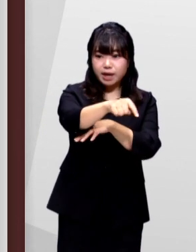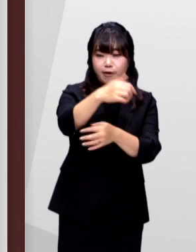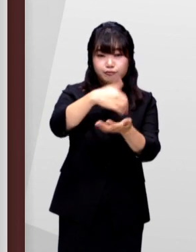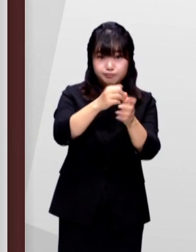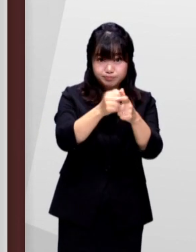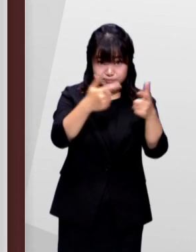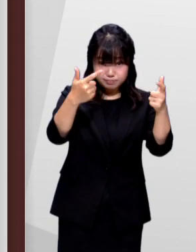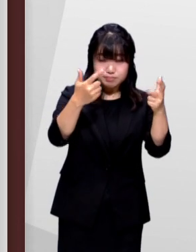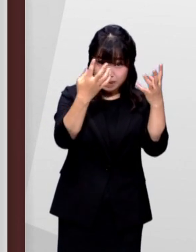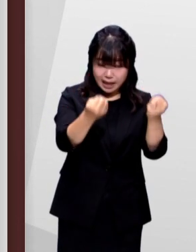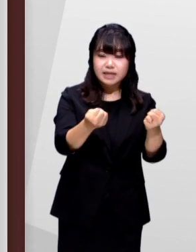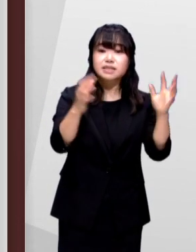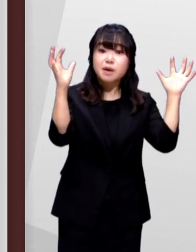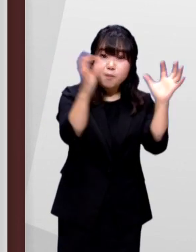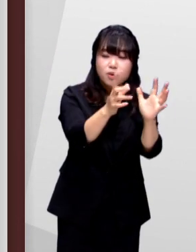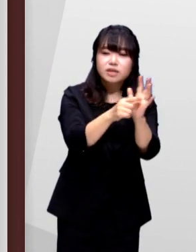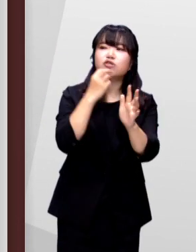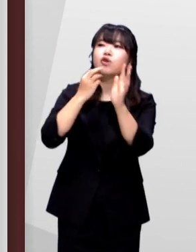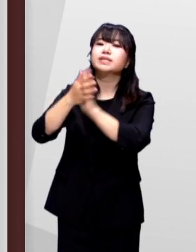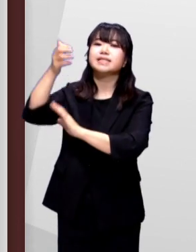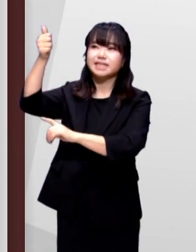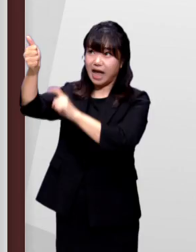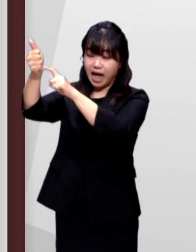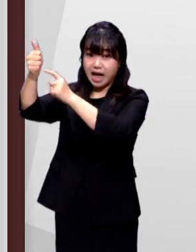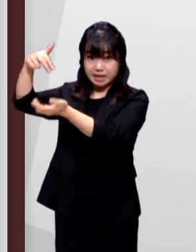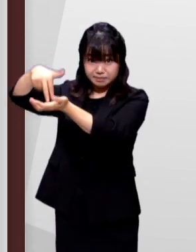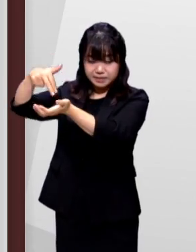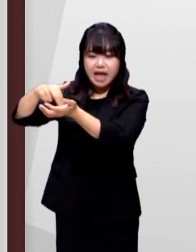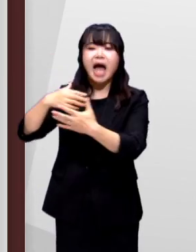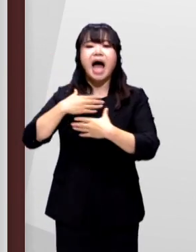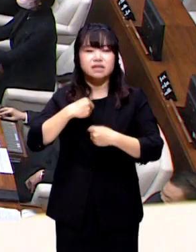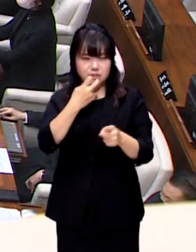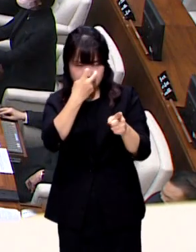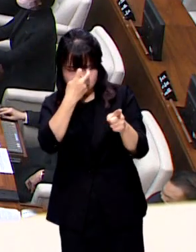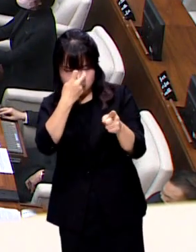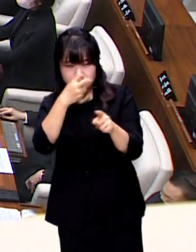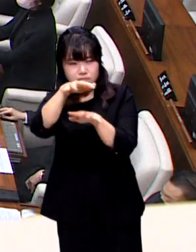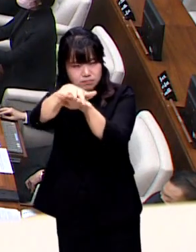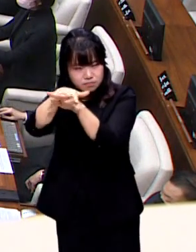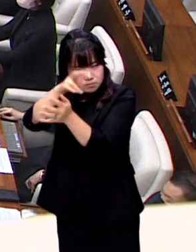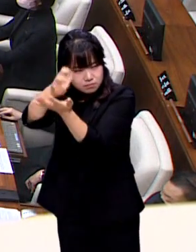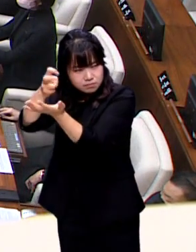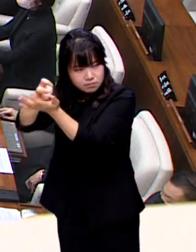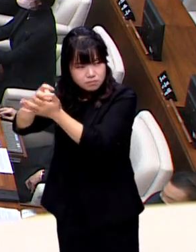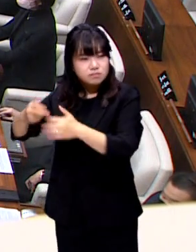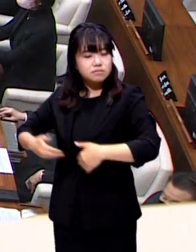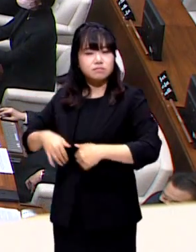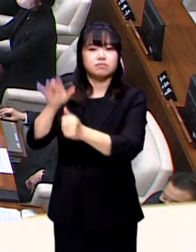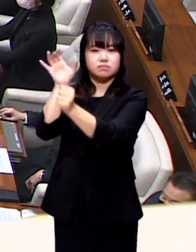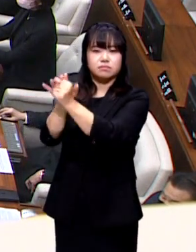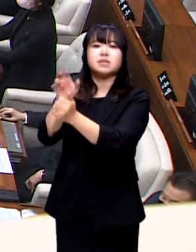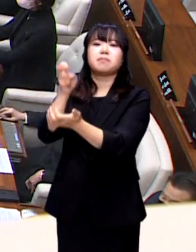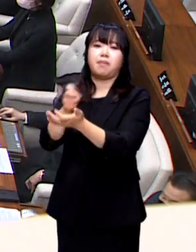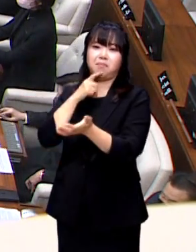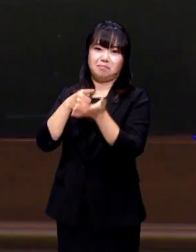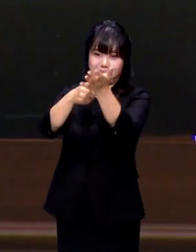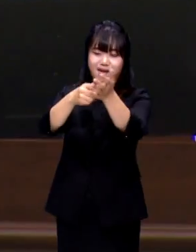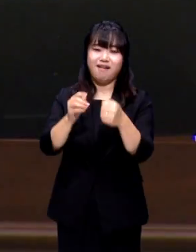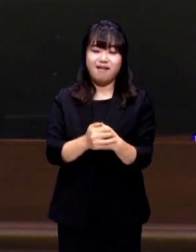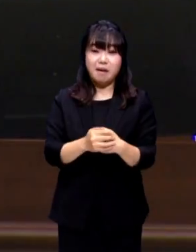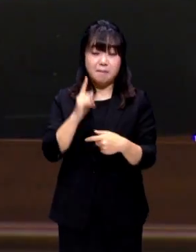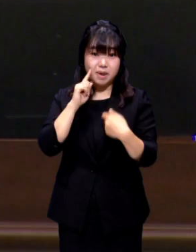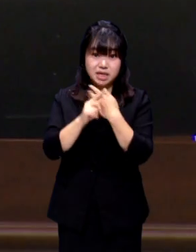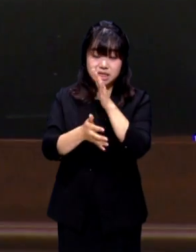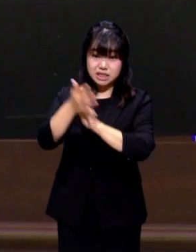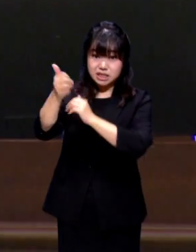때 시장 등은 안전관리 계획을 세우고 시행해야 합니다. 만약 김 의원이 발의한 조례 개정안이